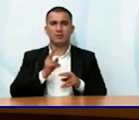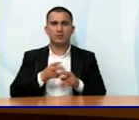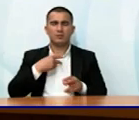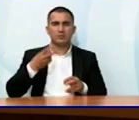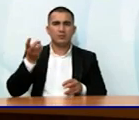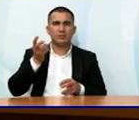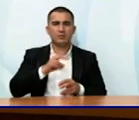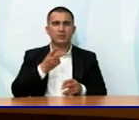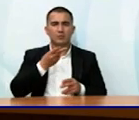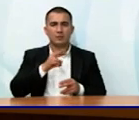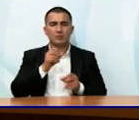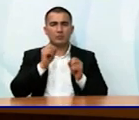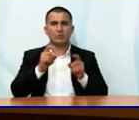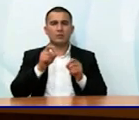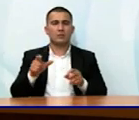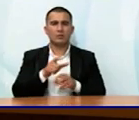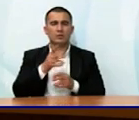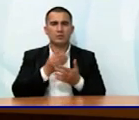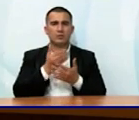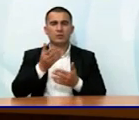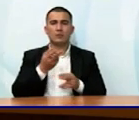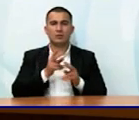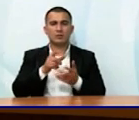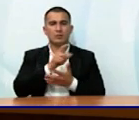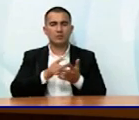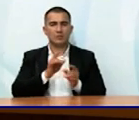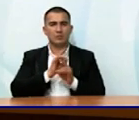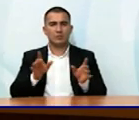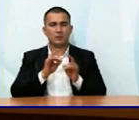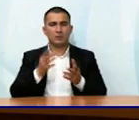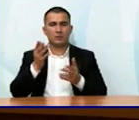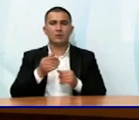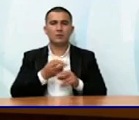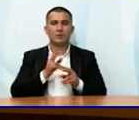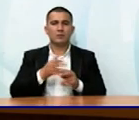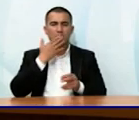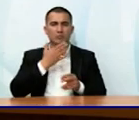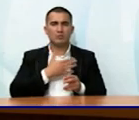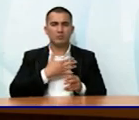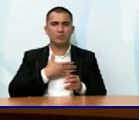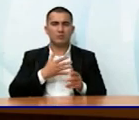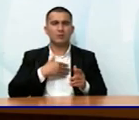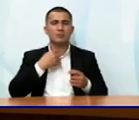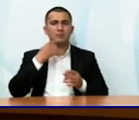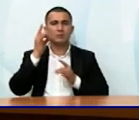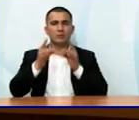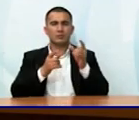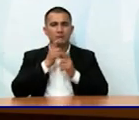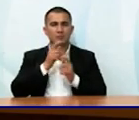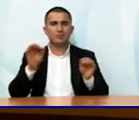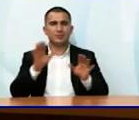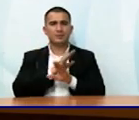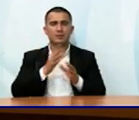ey Salovatin Sarvari, dodim eshit. Sen shahu men benavo, lutfa ila faryodim eshit.